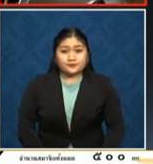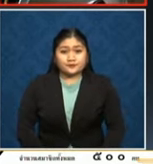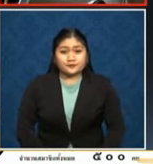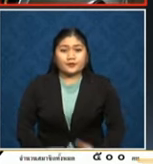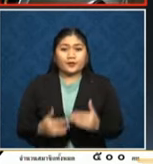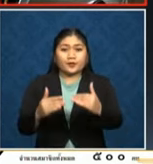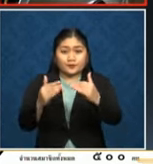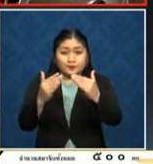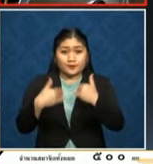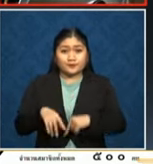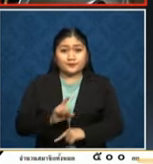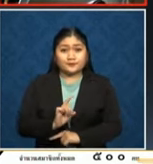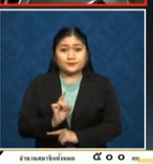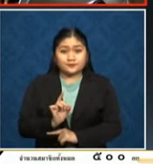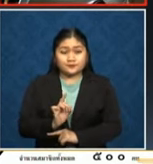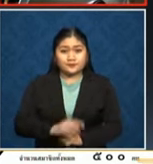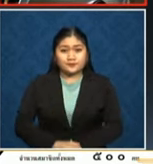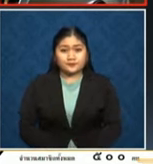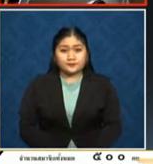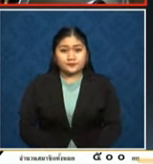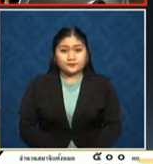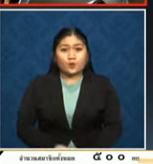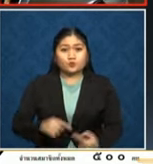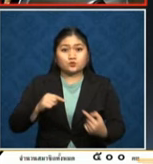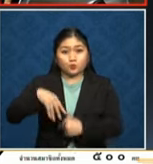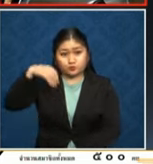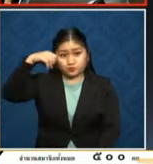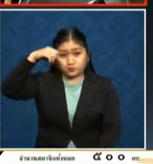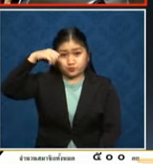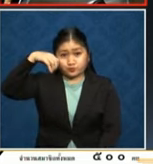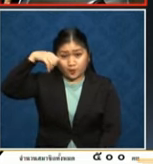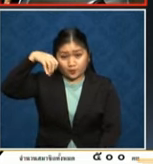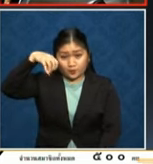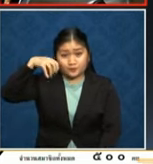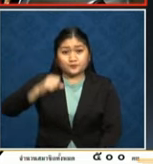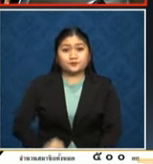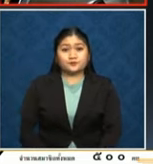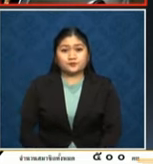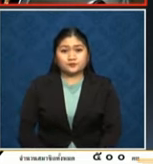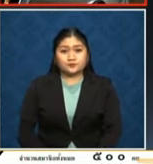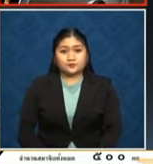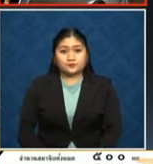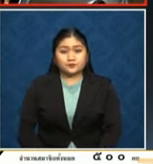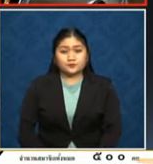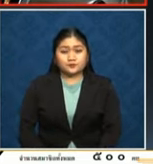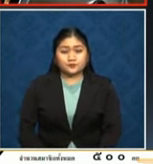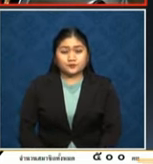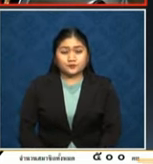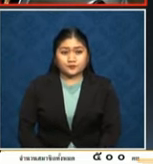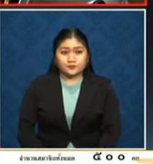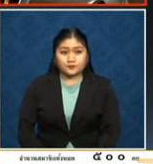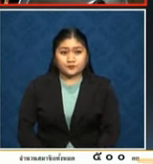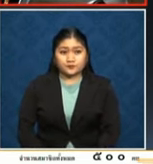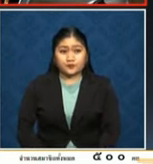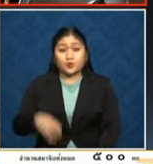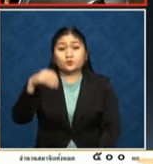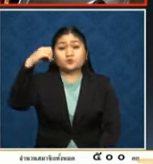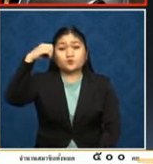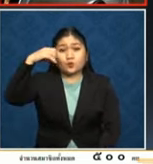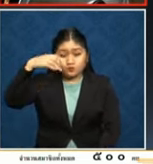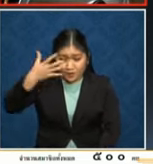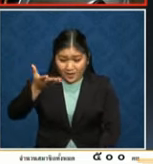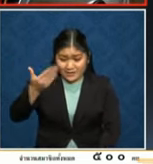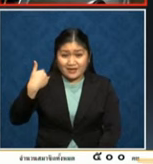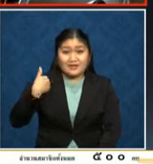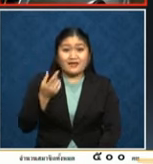เรื่องต่อมานะครับโคมไฟครับสไลด์ที่ก่อนหน้านี้ครับโคมไฟไฮเพรสเชอร์โซเ